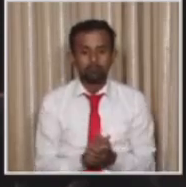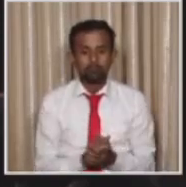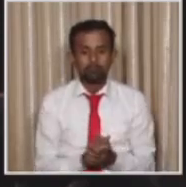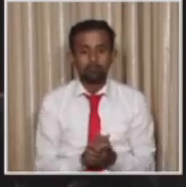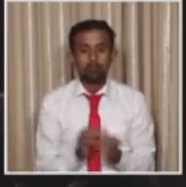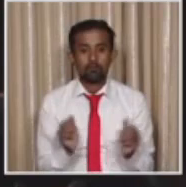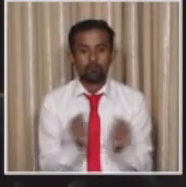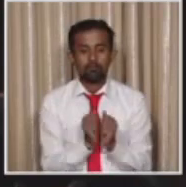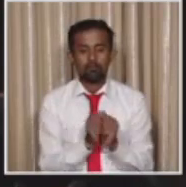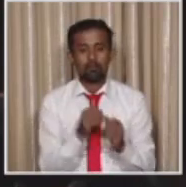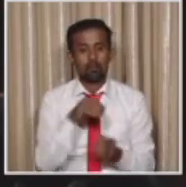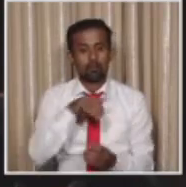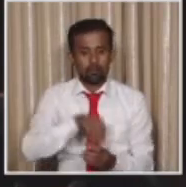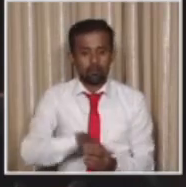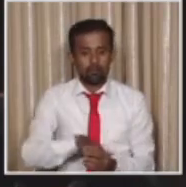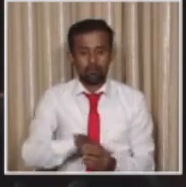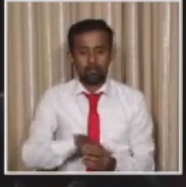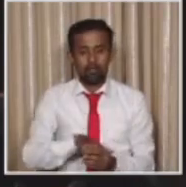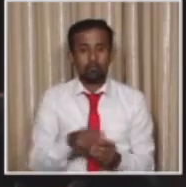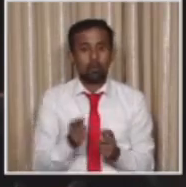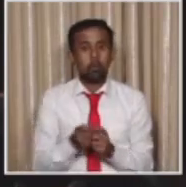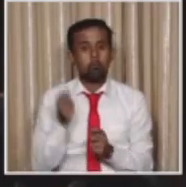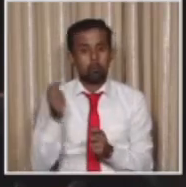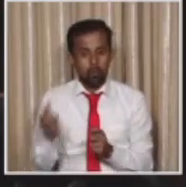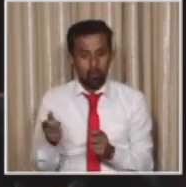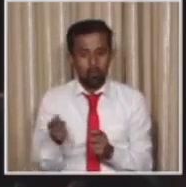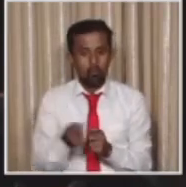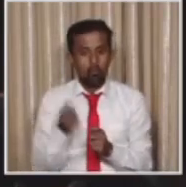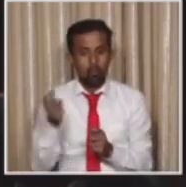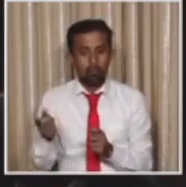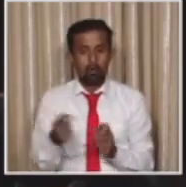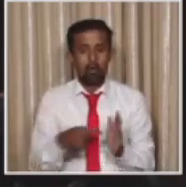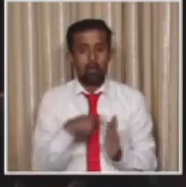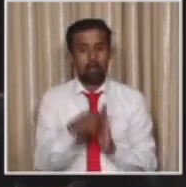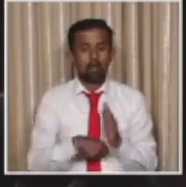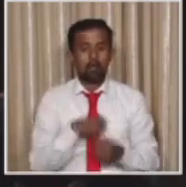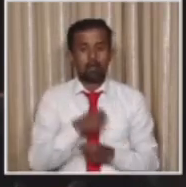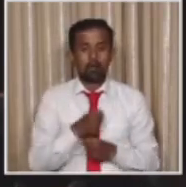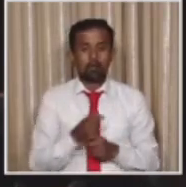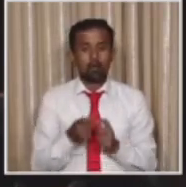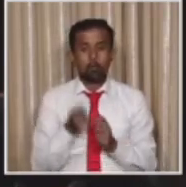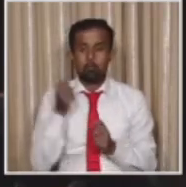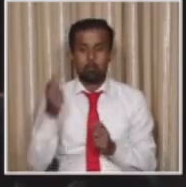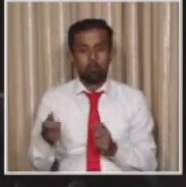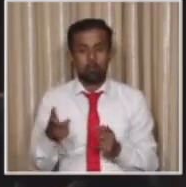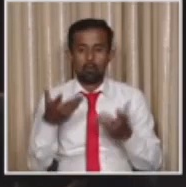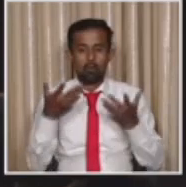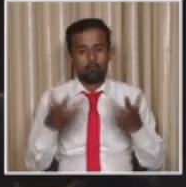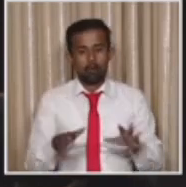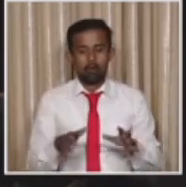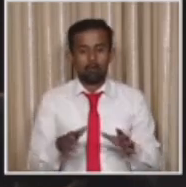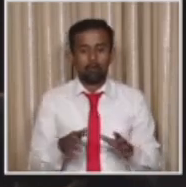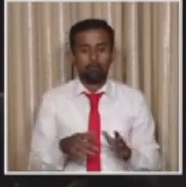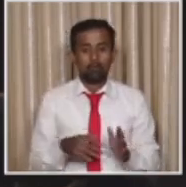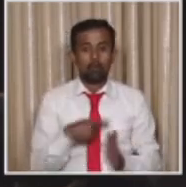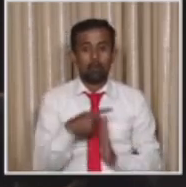වැඩ කොටස යටදී කරපු ගෙවීම් ලංකා ආණ්ඩුව ගෙවලා ඉවරයි. ලංකා ආණ්ඩුව ගෙවනවා